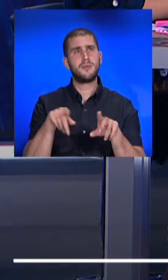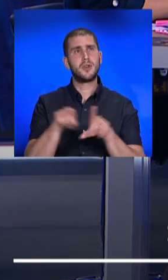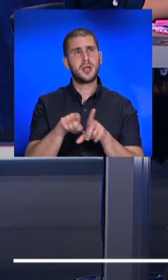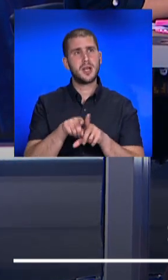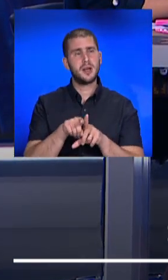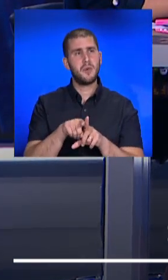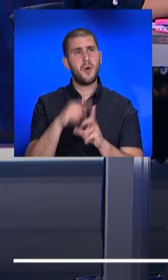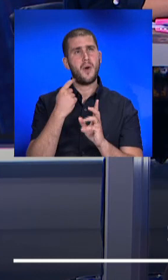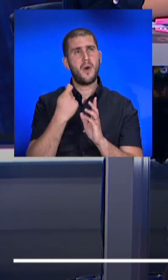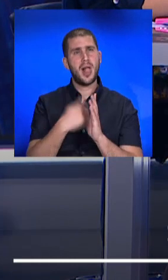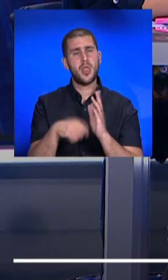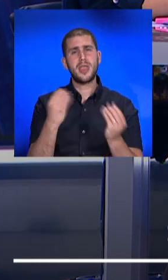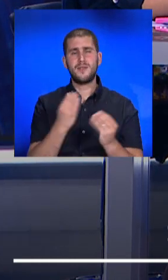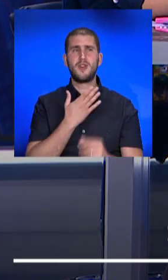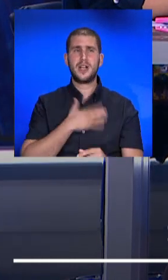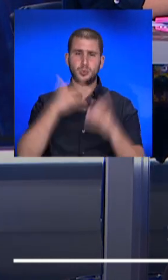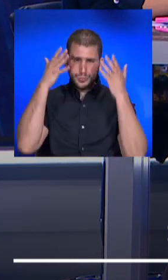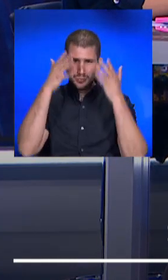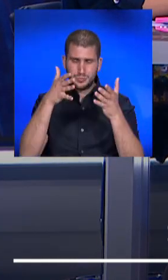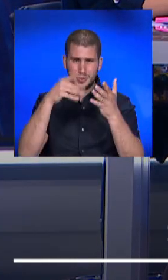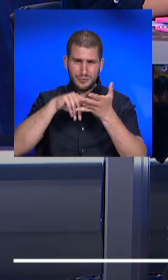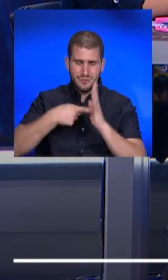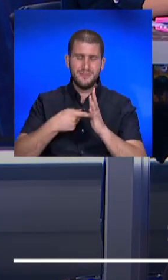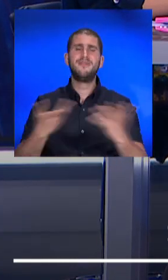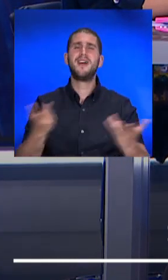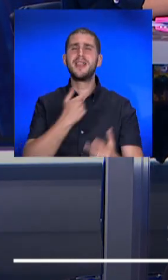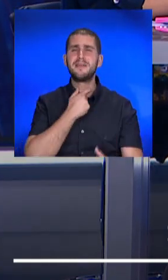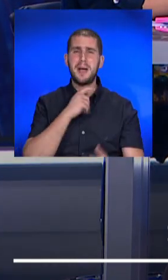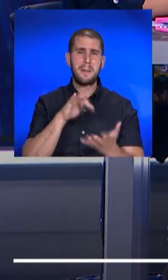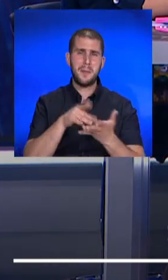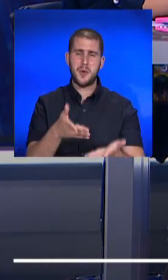את הדבר שהם רצו. שלוחי מטרה, אין ברירה אחרת במקום הזה.